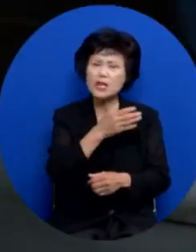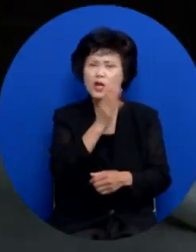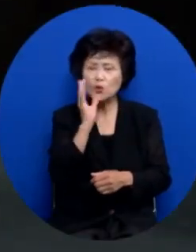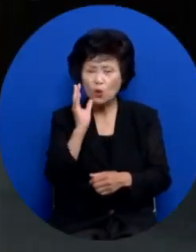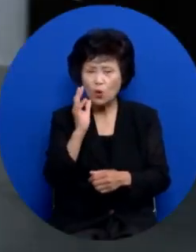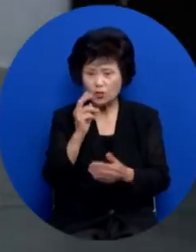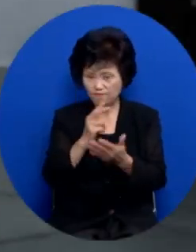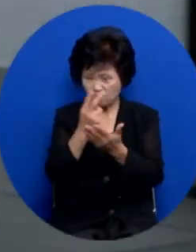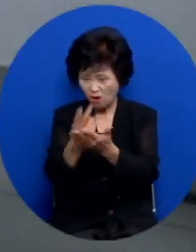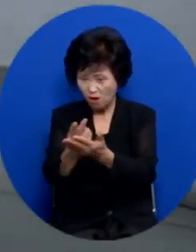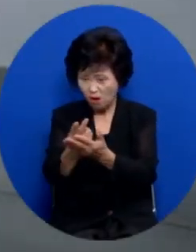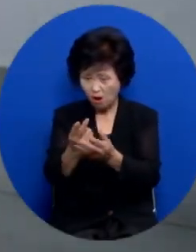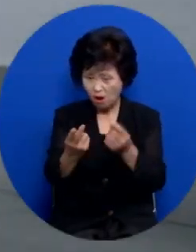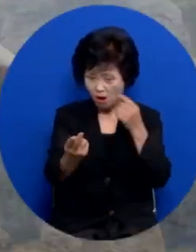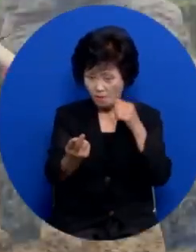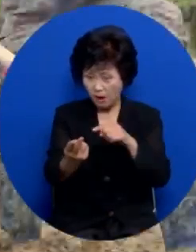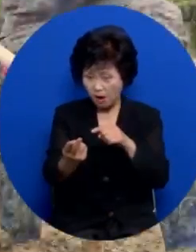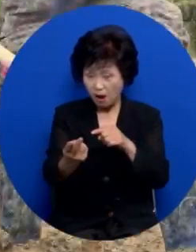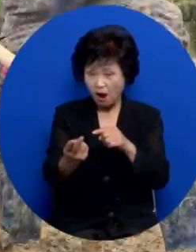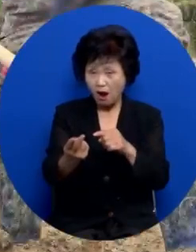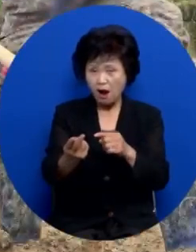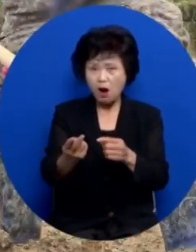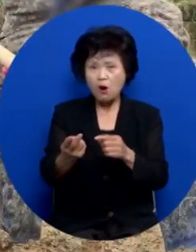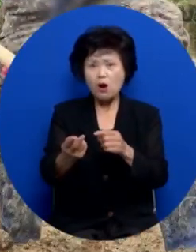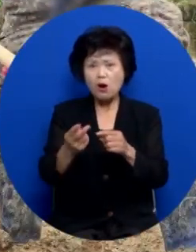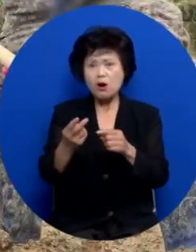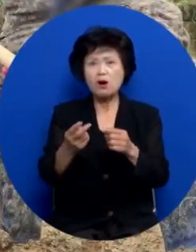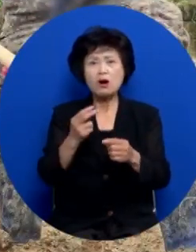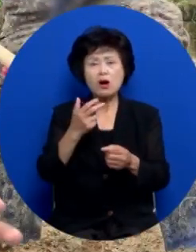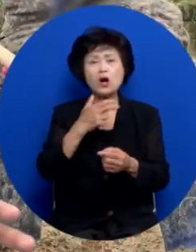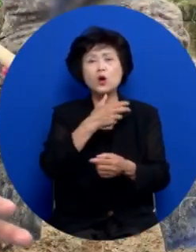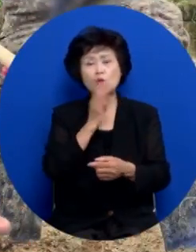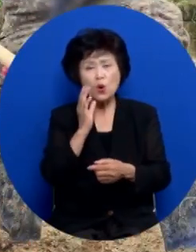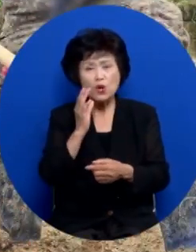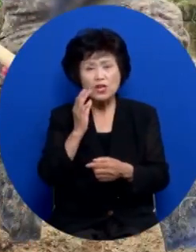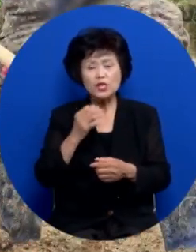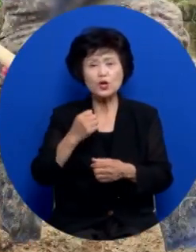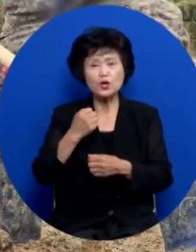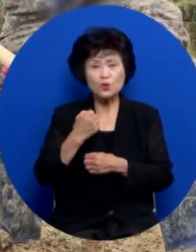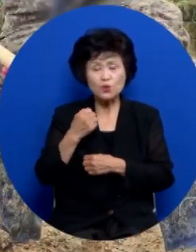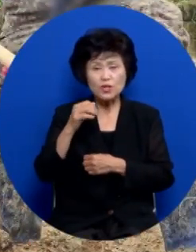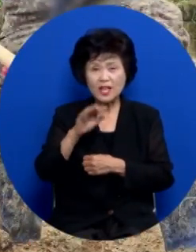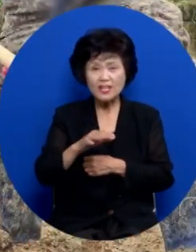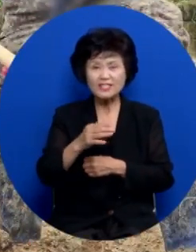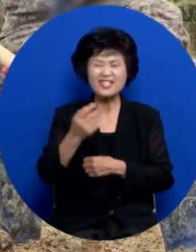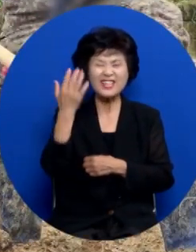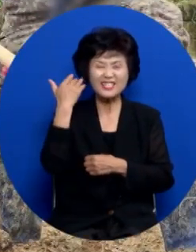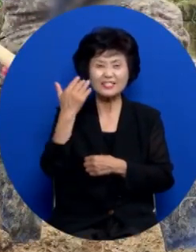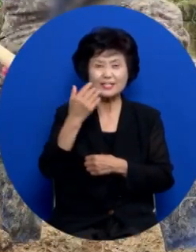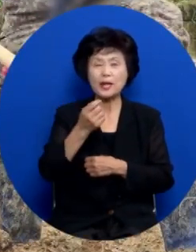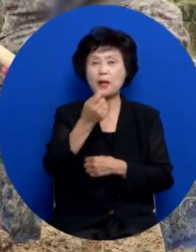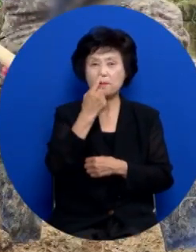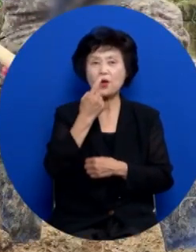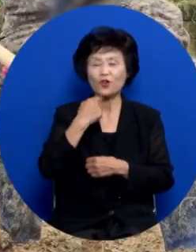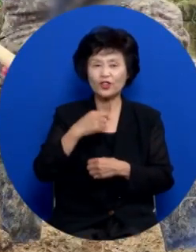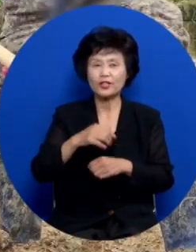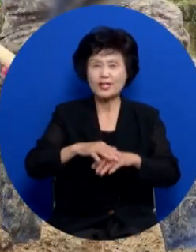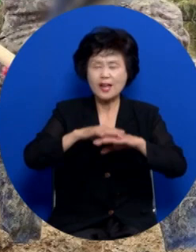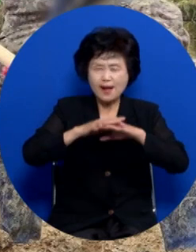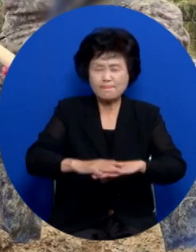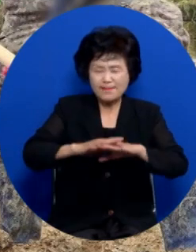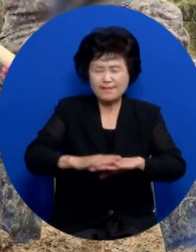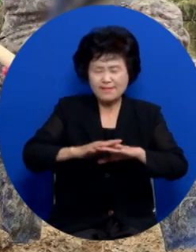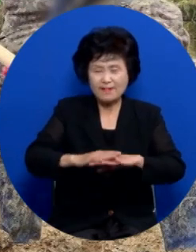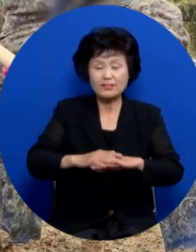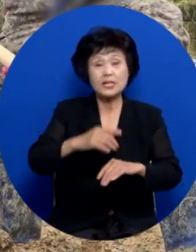쓰러진 것을 발견을 하고 그 쓰러진 70대 노인을 군에서 익히고 있는 그 응급조치를 통해서